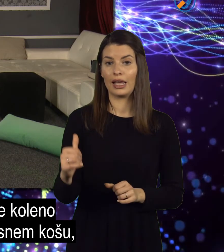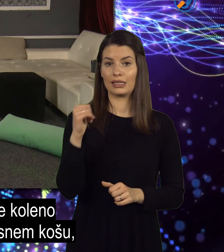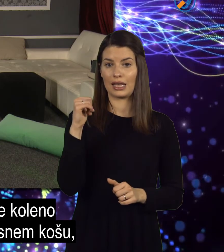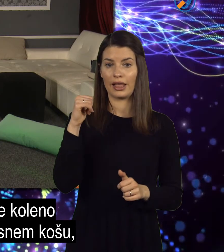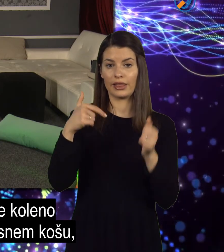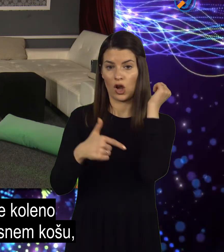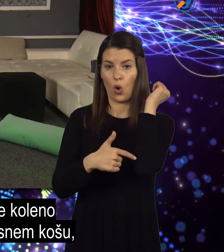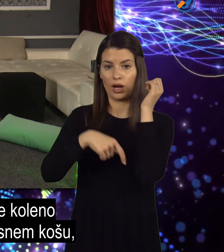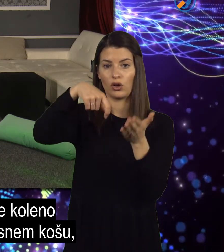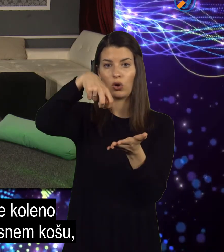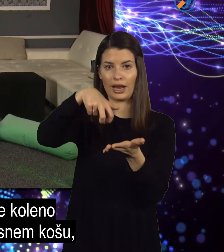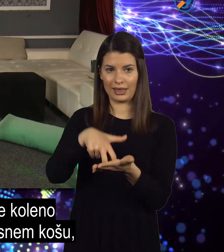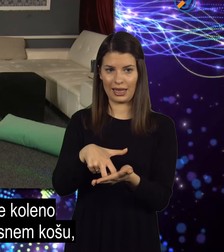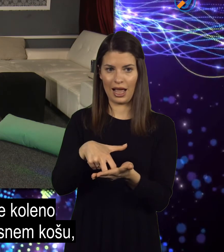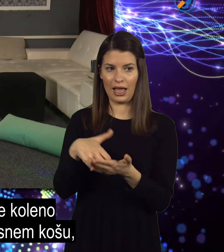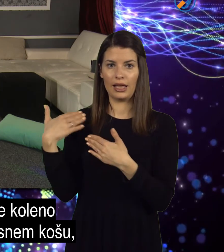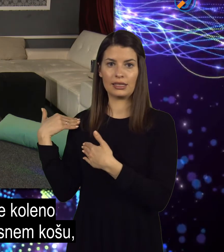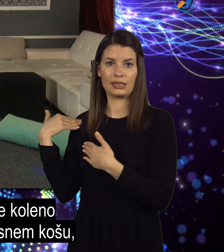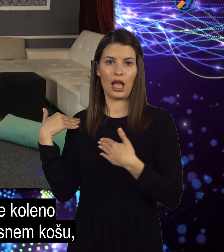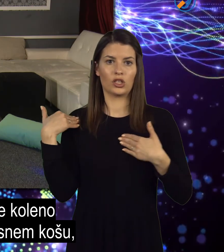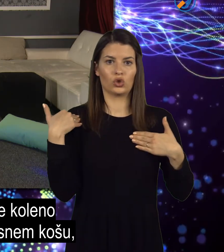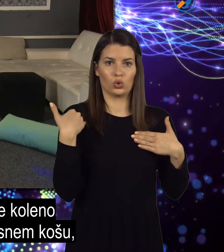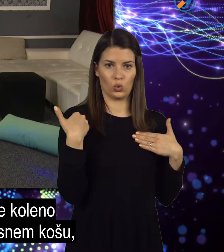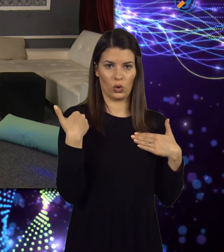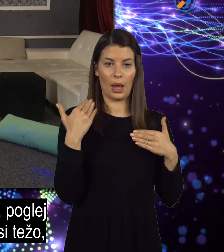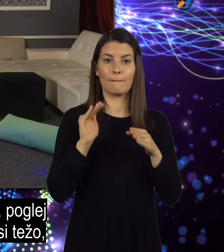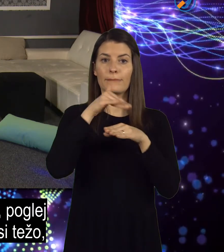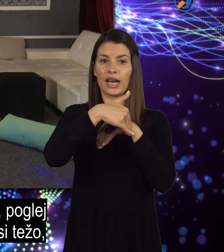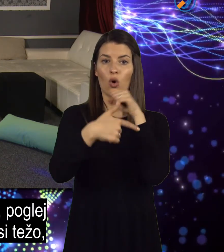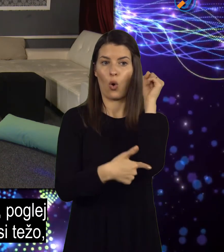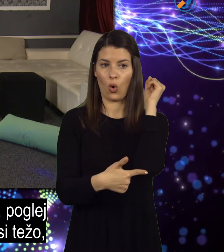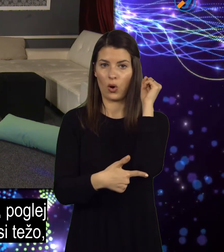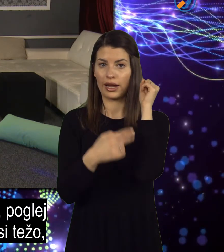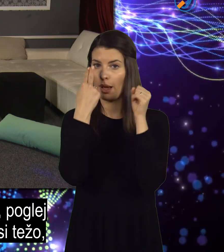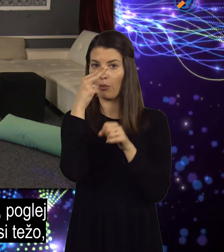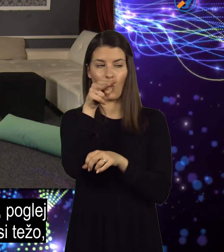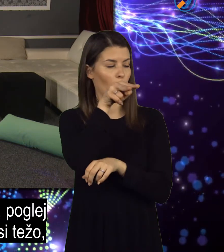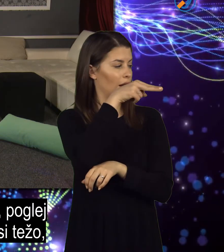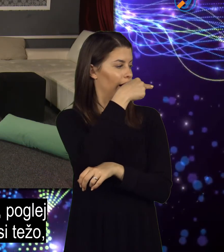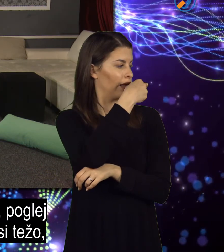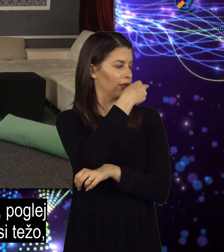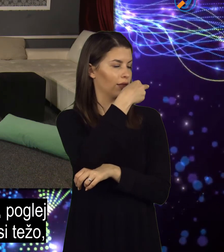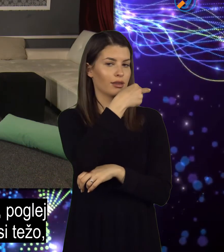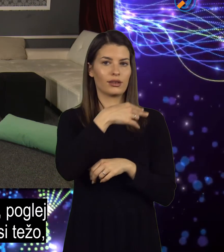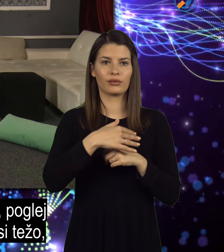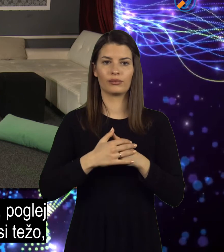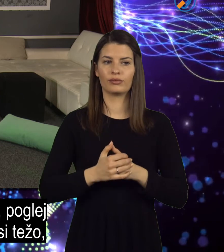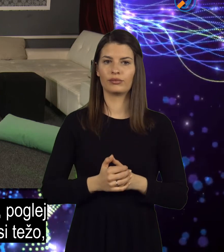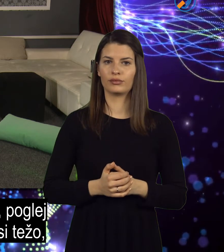Spustim zadnje koleno na tla, zasuk v prsnem košu preko kolena, tlej nazaj.